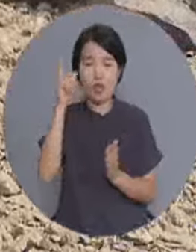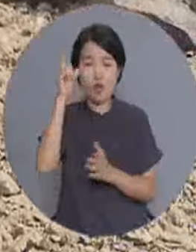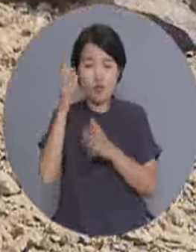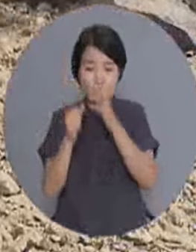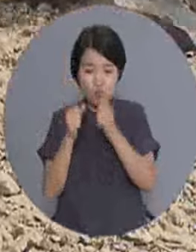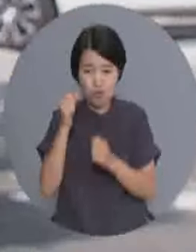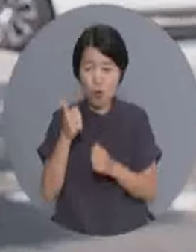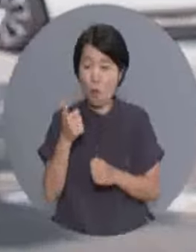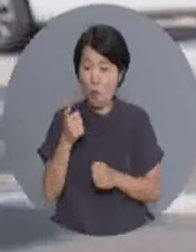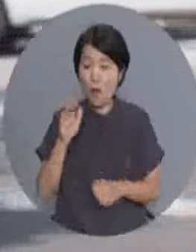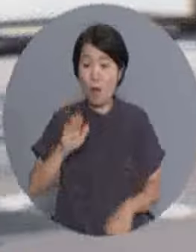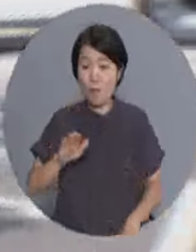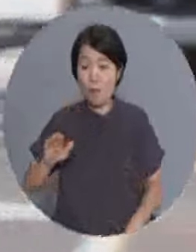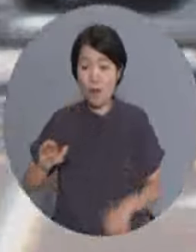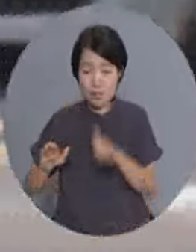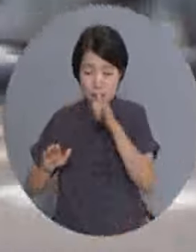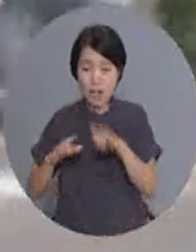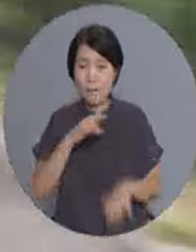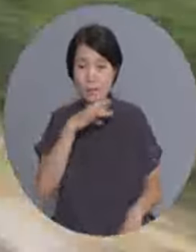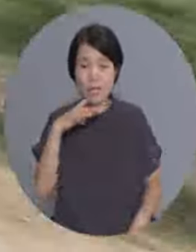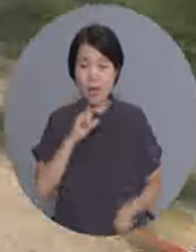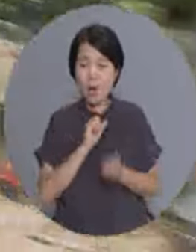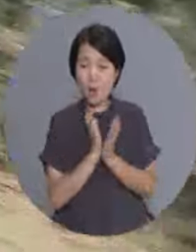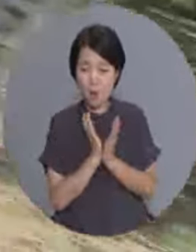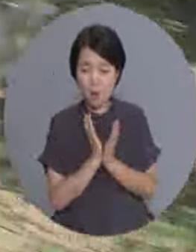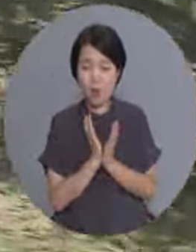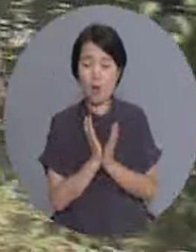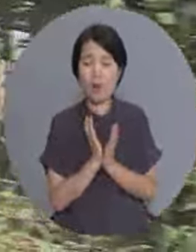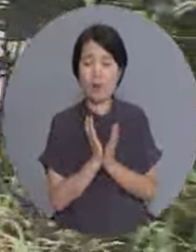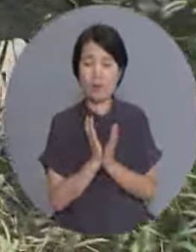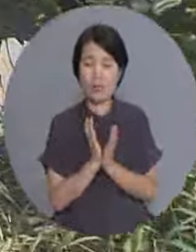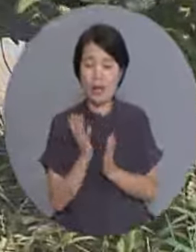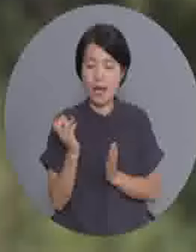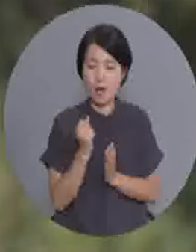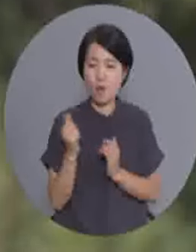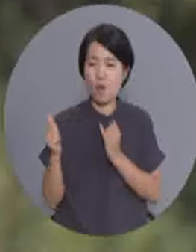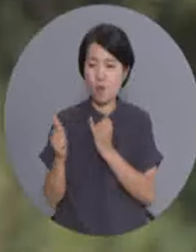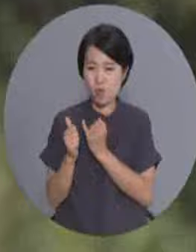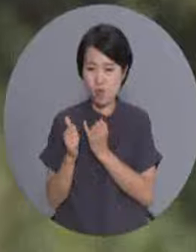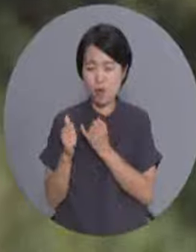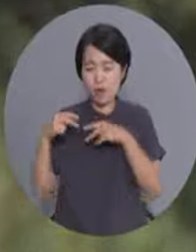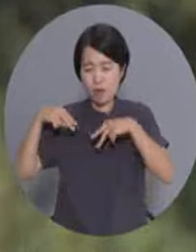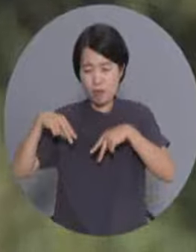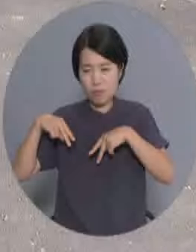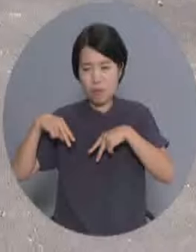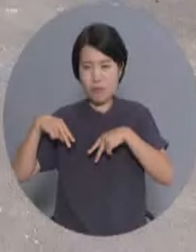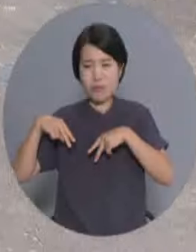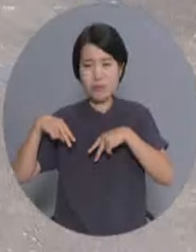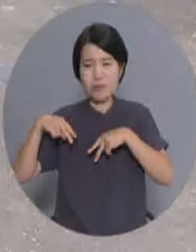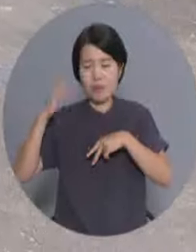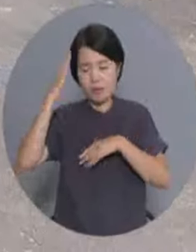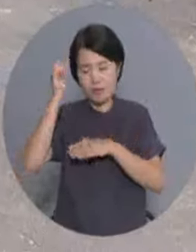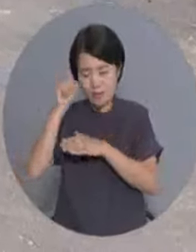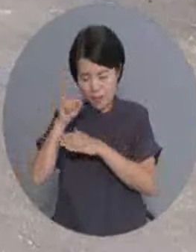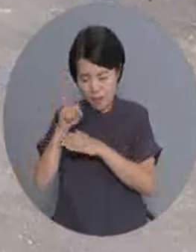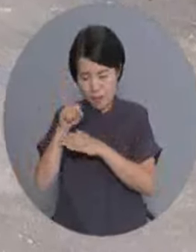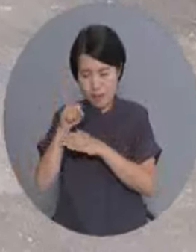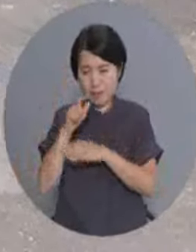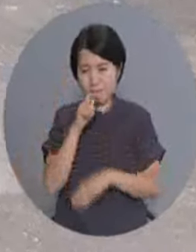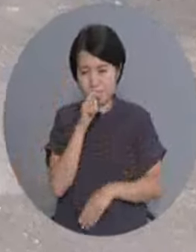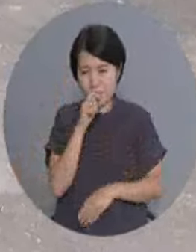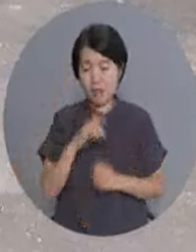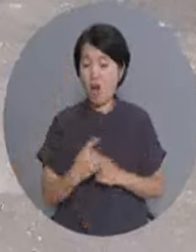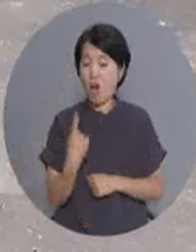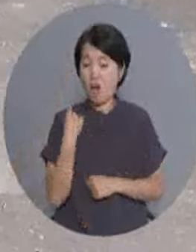있습니다. 분홍 장미꽃 한 송이를 둔 한 부부는 한참 동안 애도를 표합니다. 어제 18살